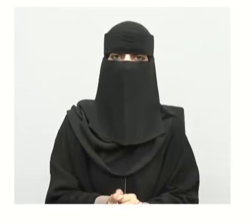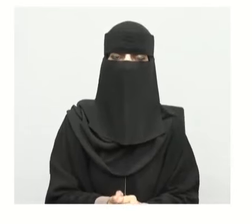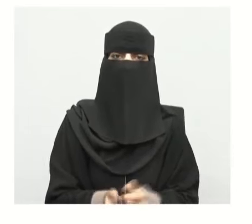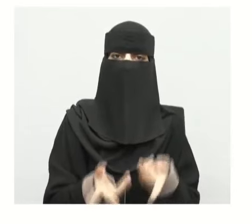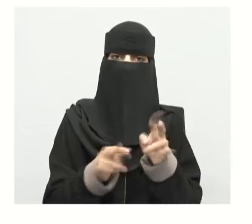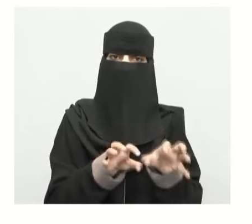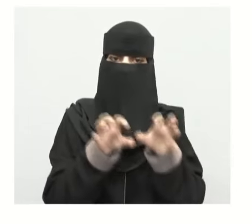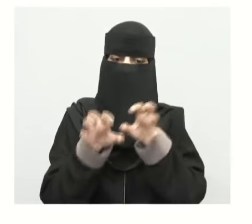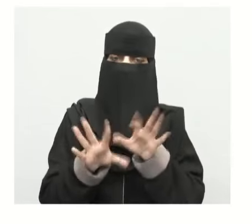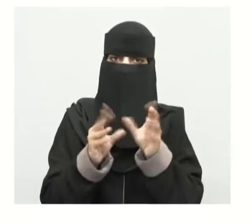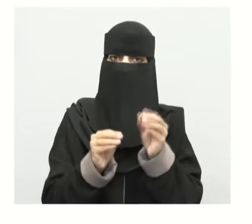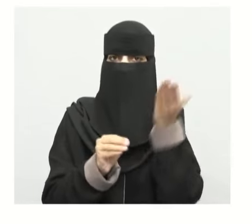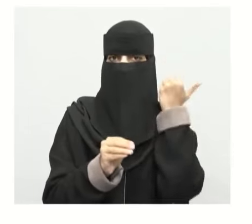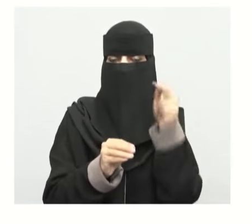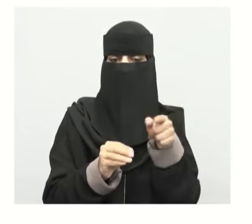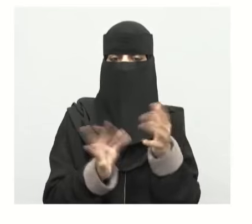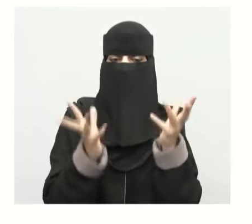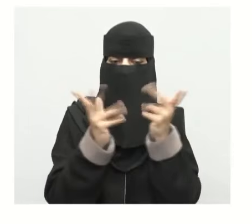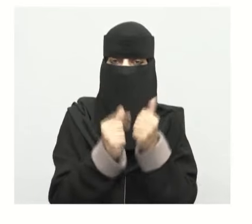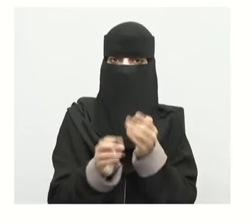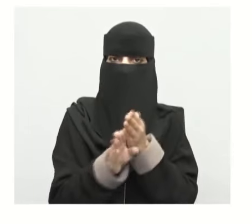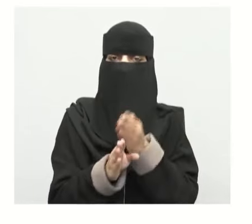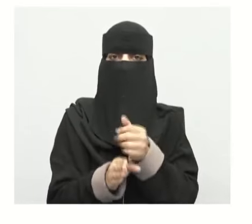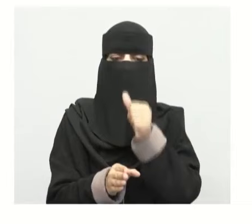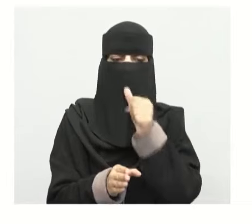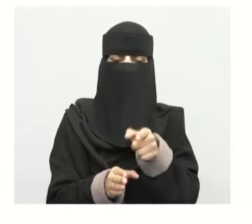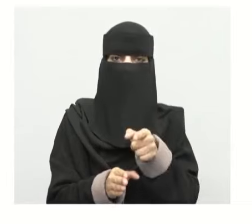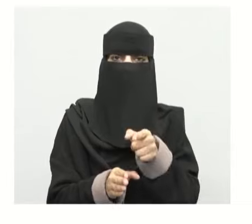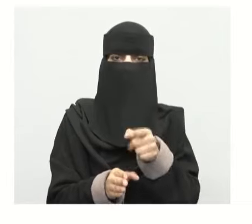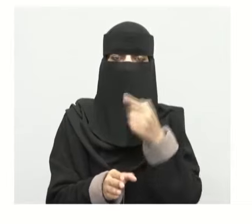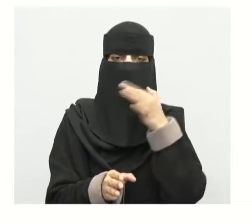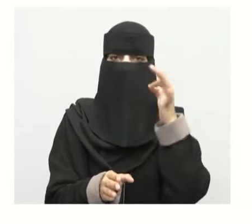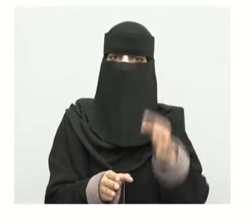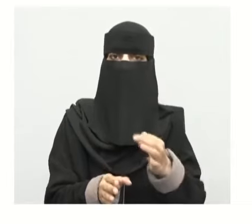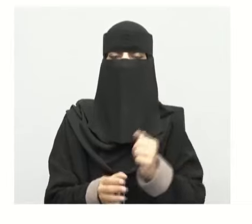نراجع درسنا السابق عدد وعددي مصادر المياه